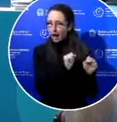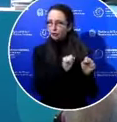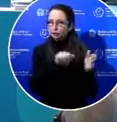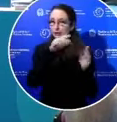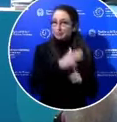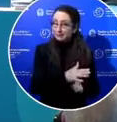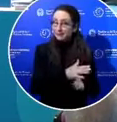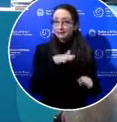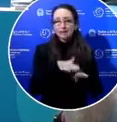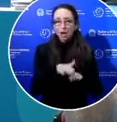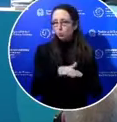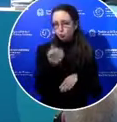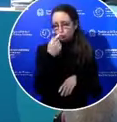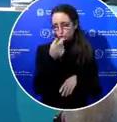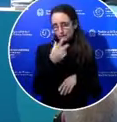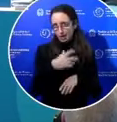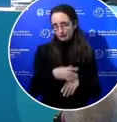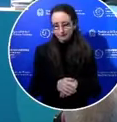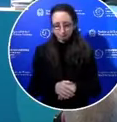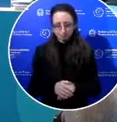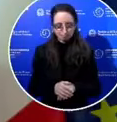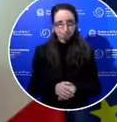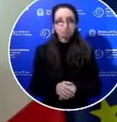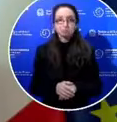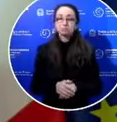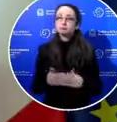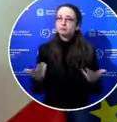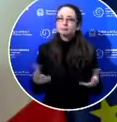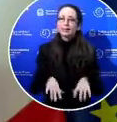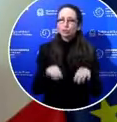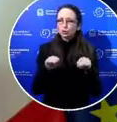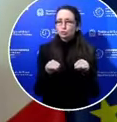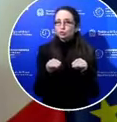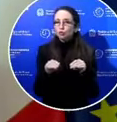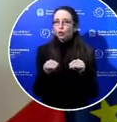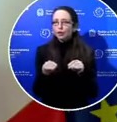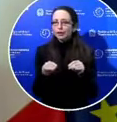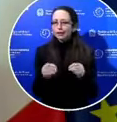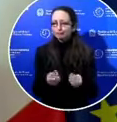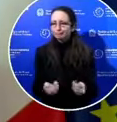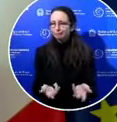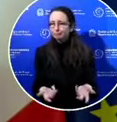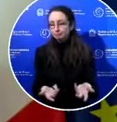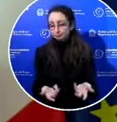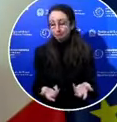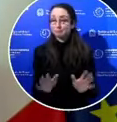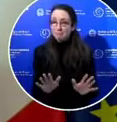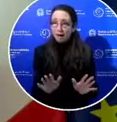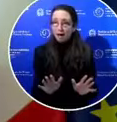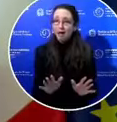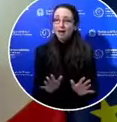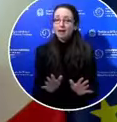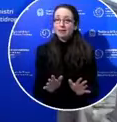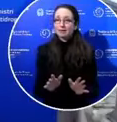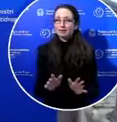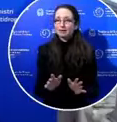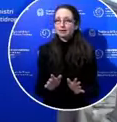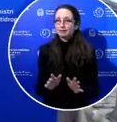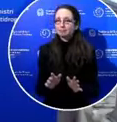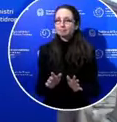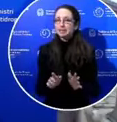di sostanze stupefacenti. Faccio questa introduzione banale, però per dire che non è scontato